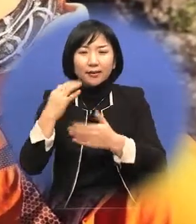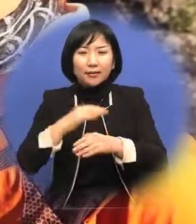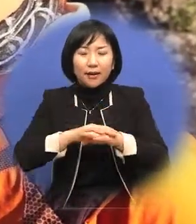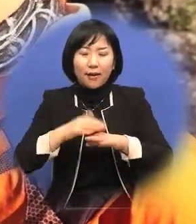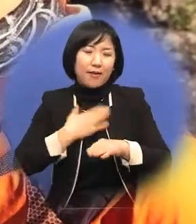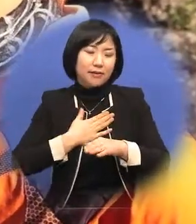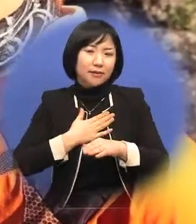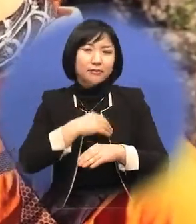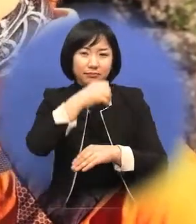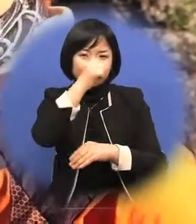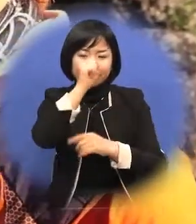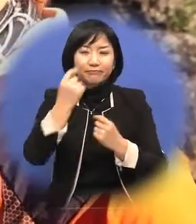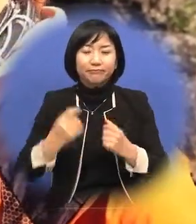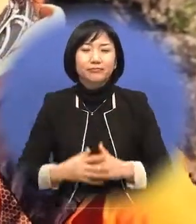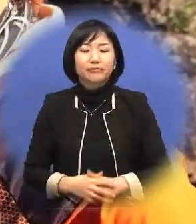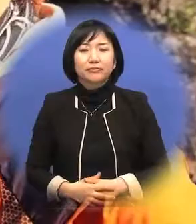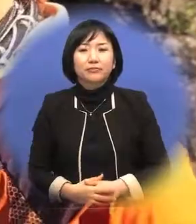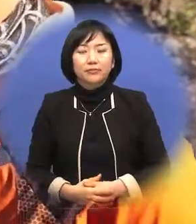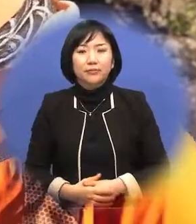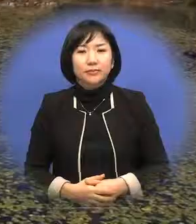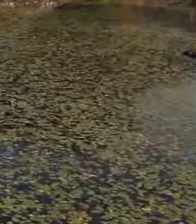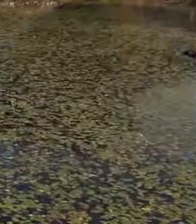잘 알았으면 합니다.